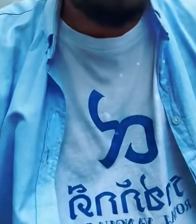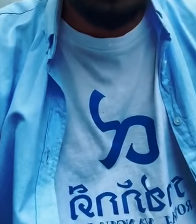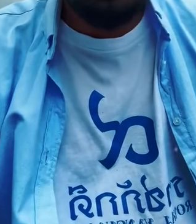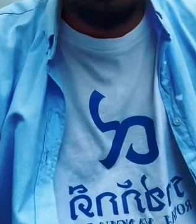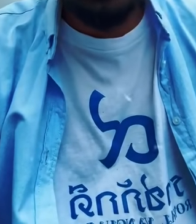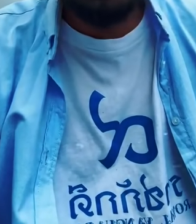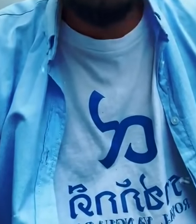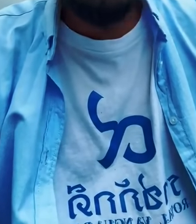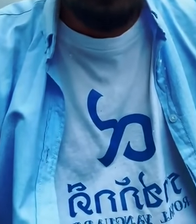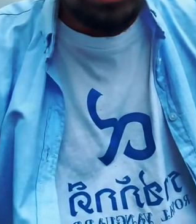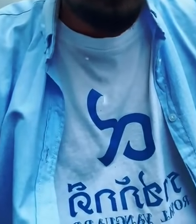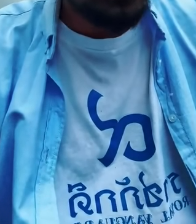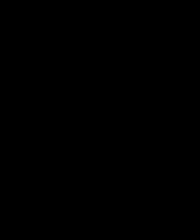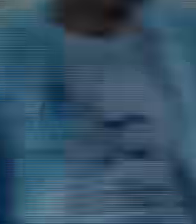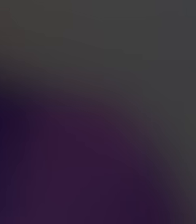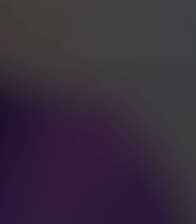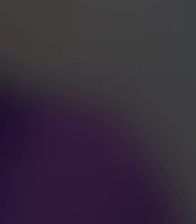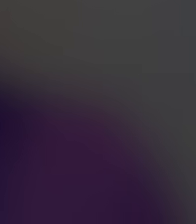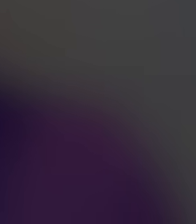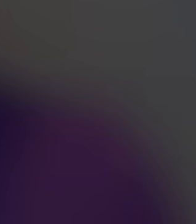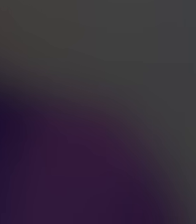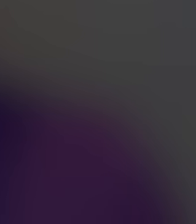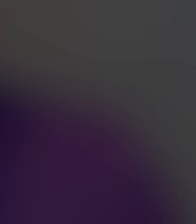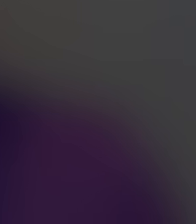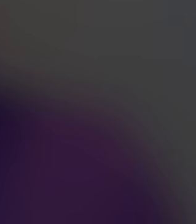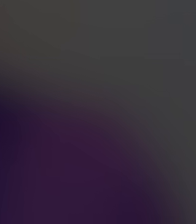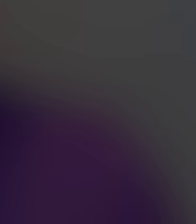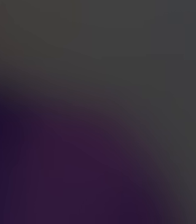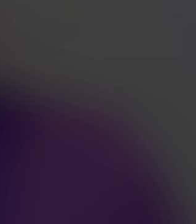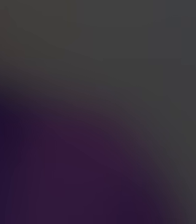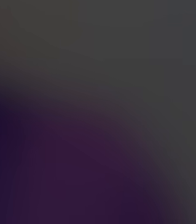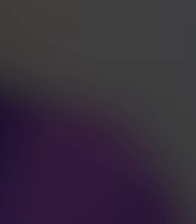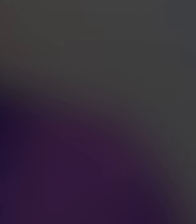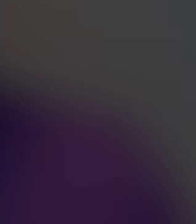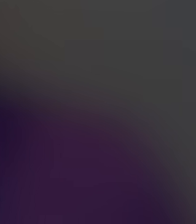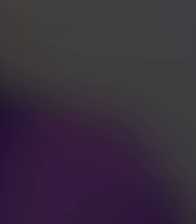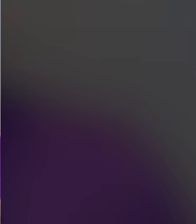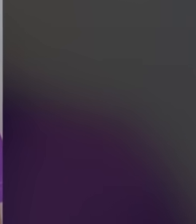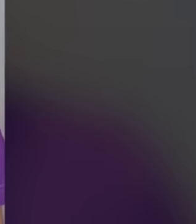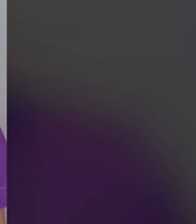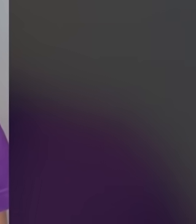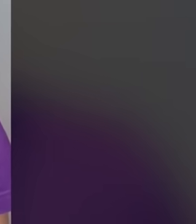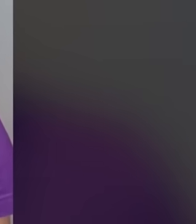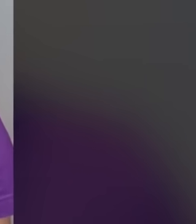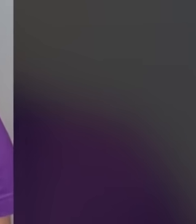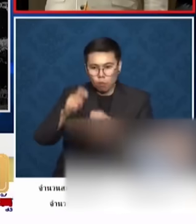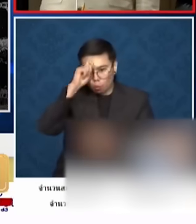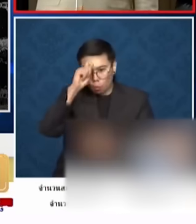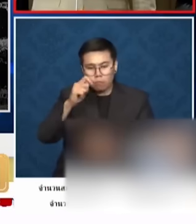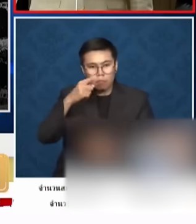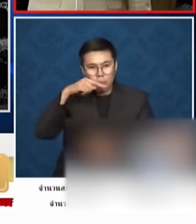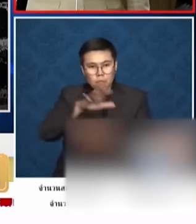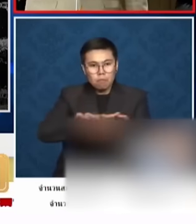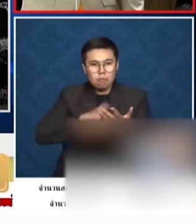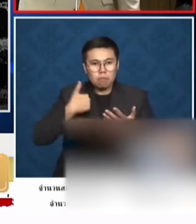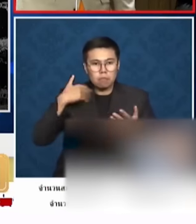อก็เป็นผู้สนับสนุนดิเป็นแบ็คอัพดิ เป็นประเด็นร้อนฉาทั้งสภาค่ะจากกรณีที่นายรังสิมันโรมมีการอภิปรายพาดพิง